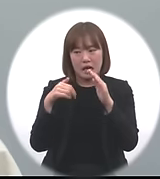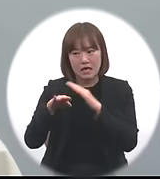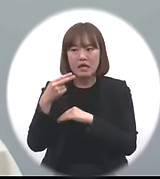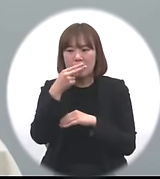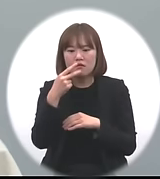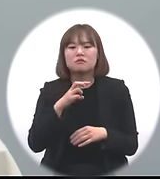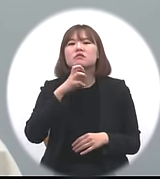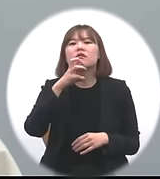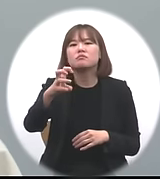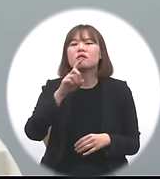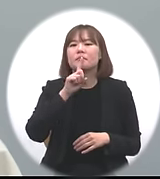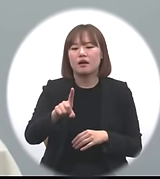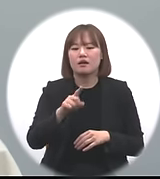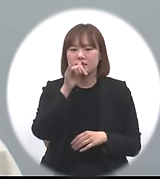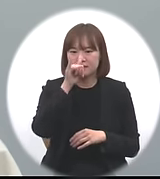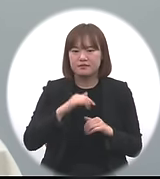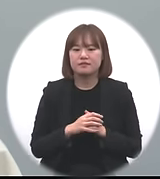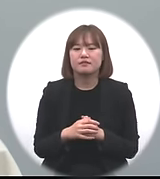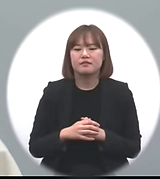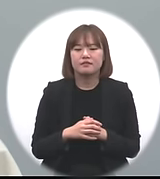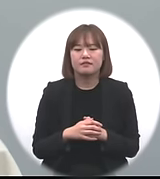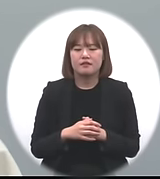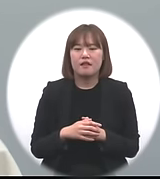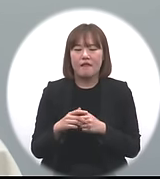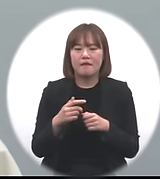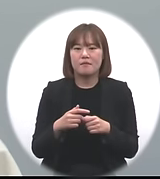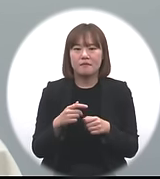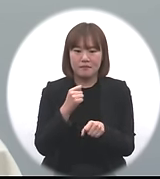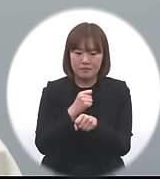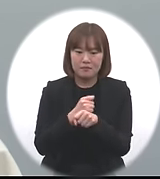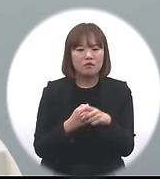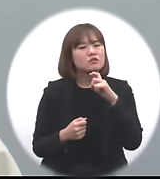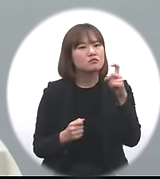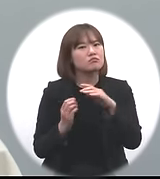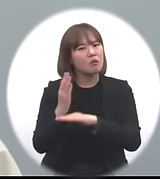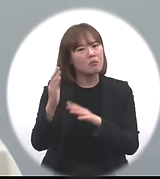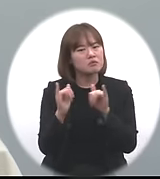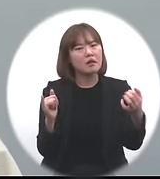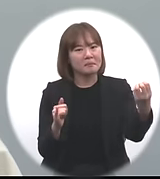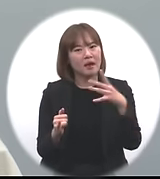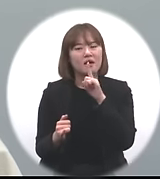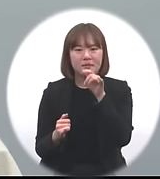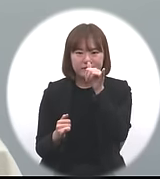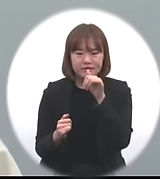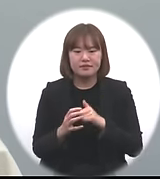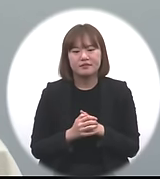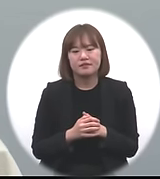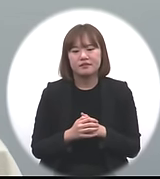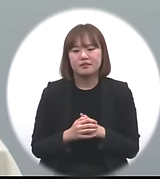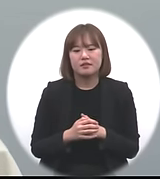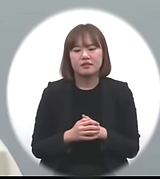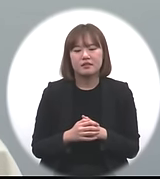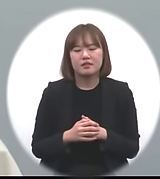내가 집에 가서 박사님이 닦으라는 대로 닦아봤더니 30분이 걸리더라. 이런 사람도 있고요. 야, 이거 원장님 얘기 듣고 닦았더니 한 10분 넘어 걸리던데 이런